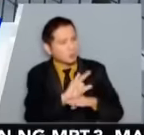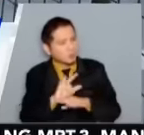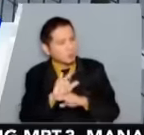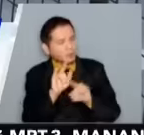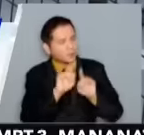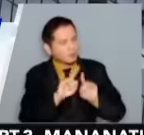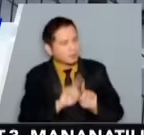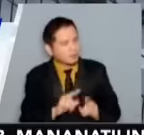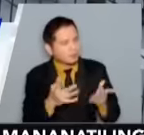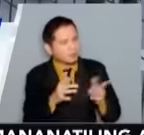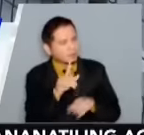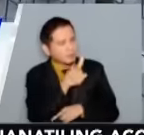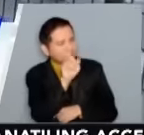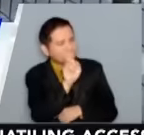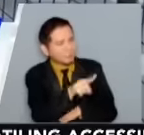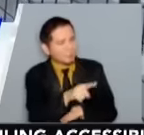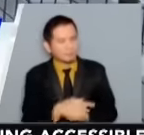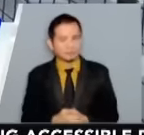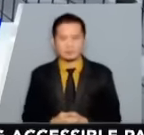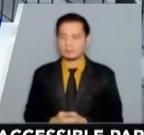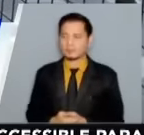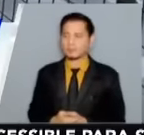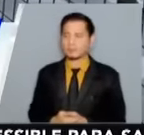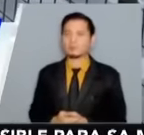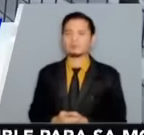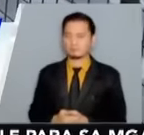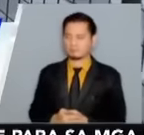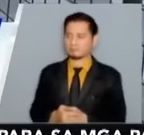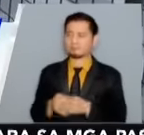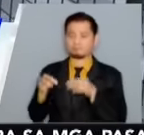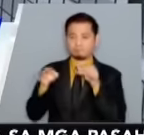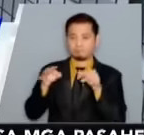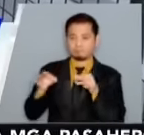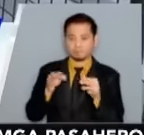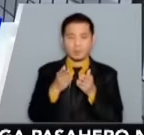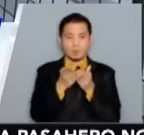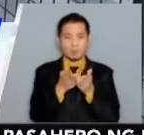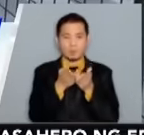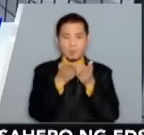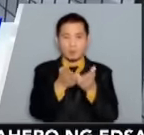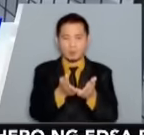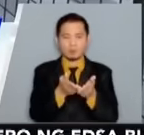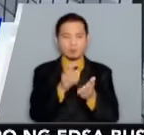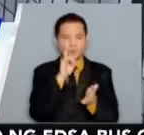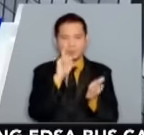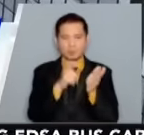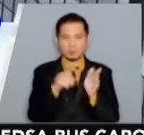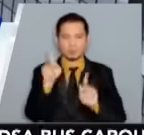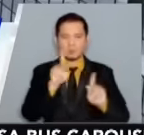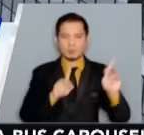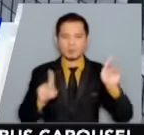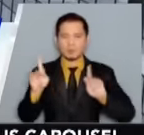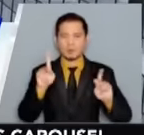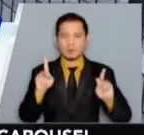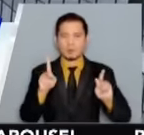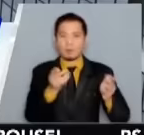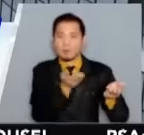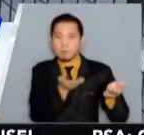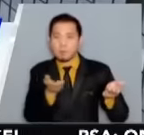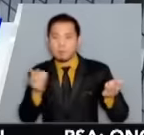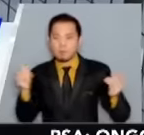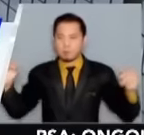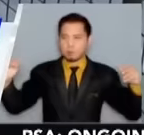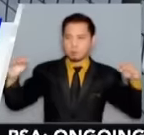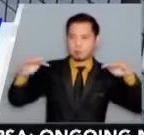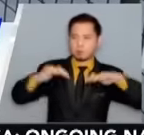po natin sa port area. Sa port area, nakita na natin yung pagtaas ng volume ng mga pauwi. Mga 2 days